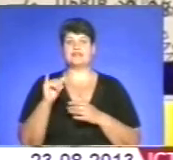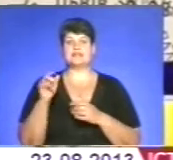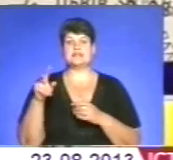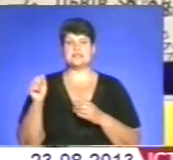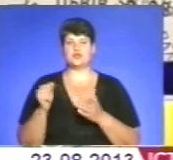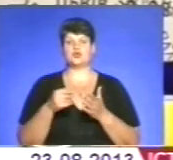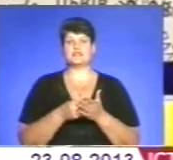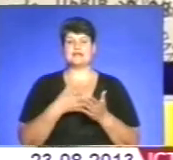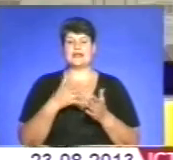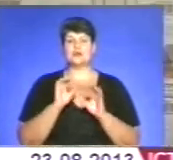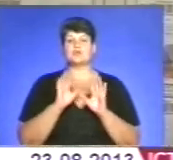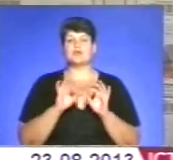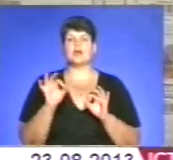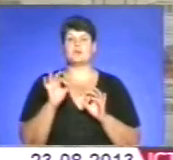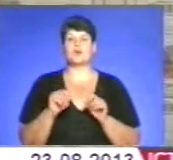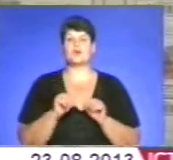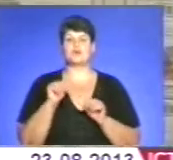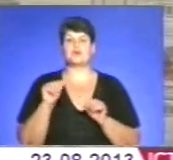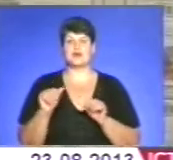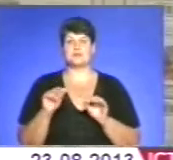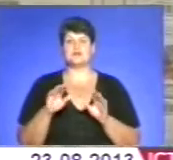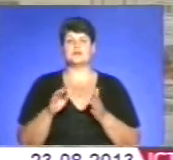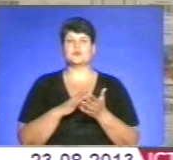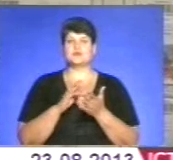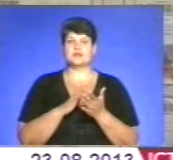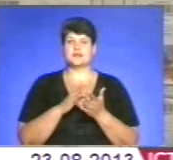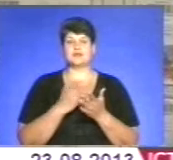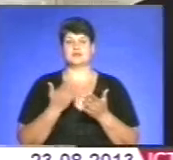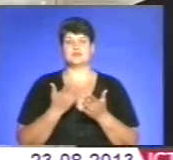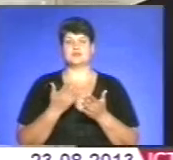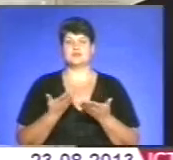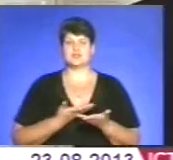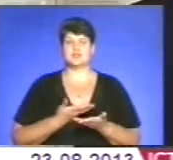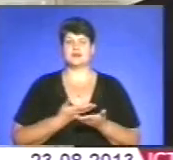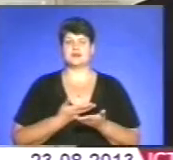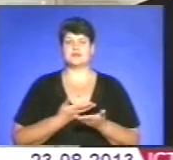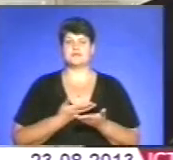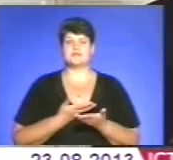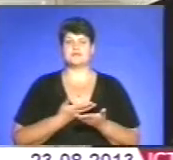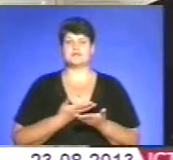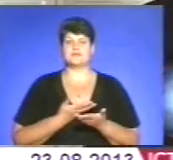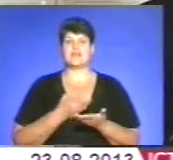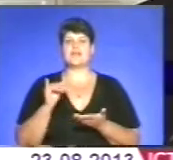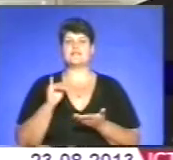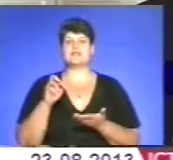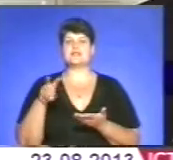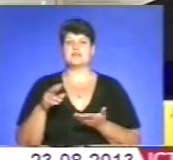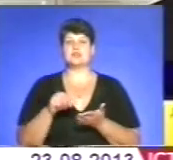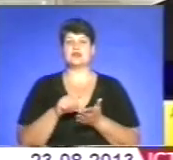цінність, а й розповідають про деякі сторінки життя громадсько-політичного діяча. Філателістична виставка має на